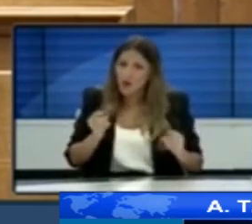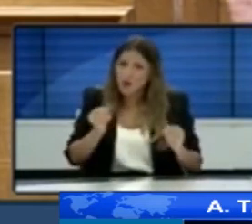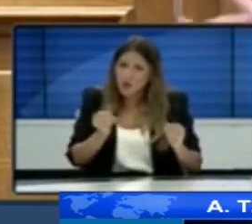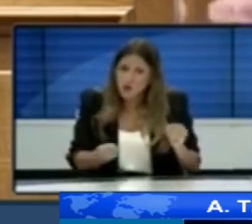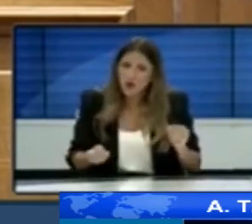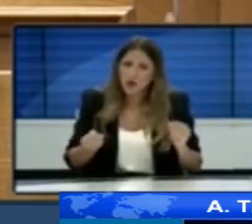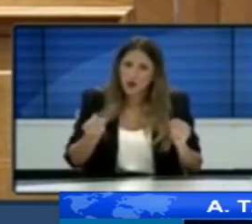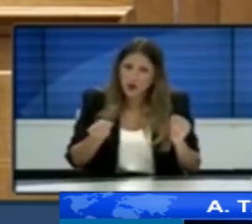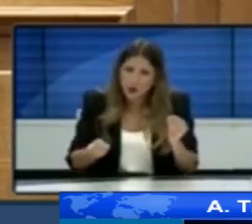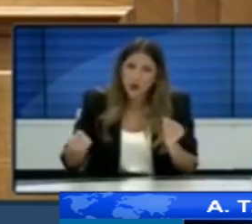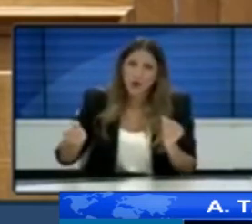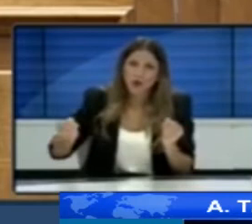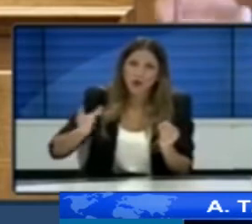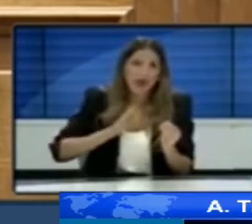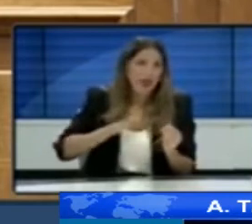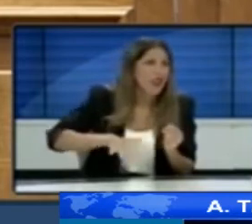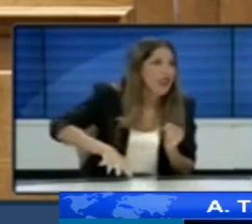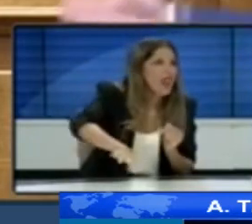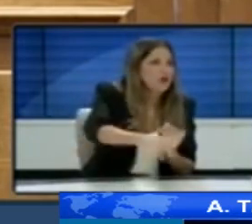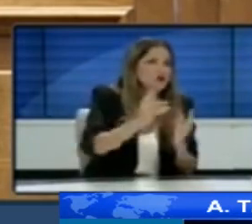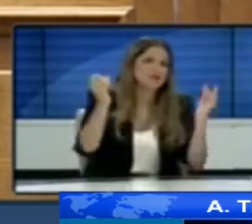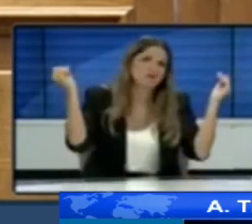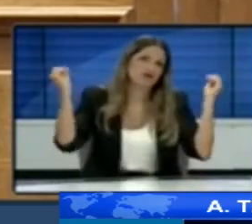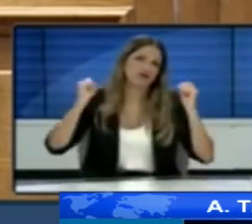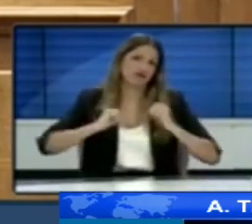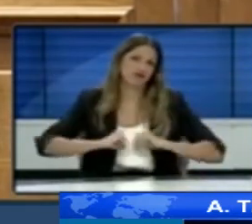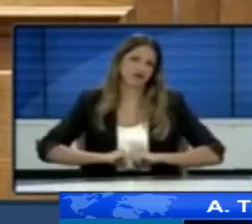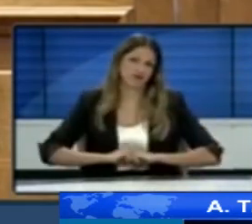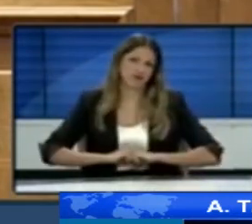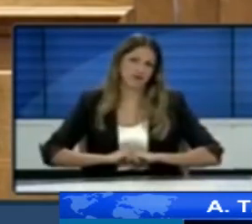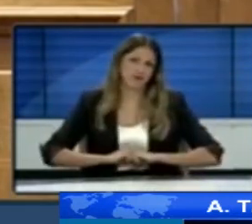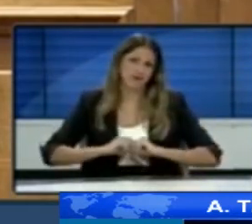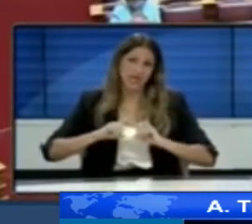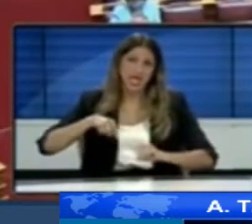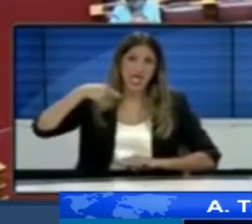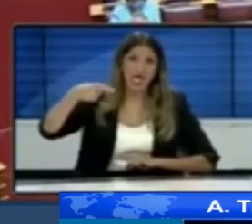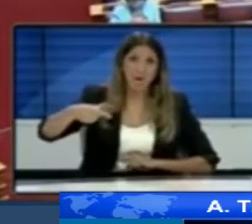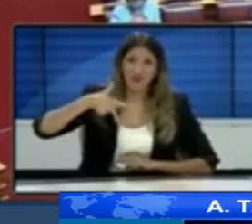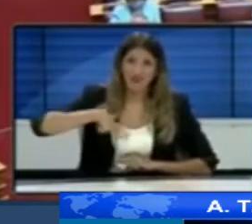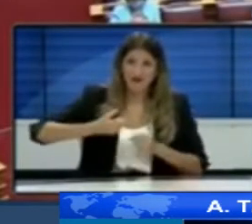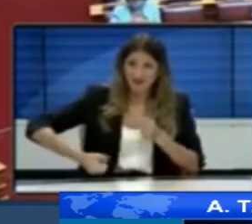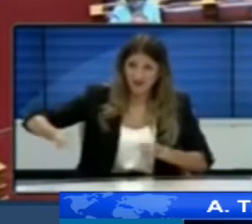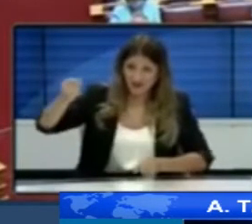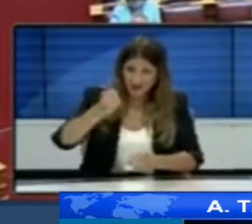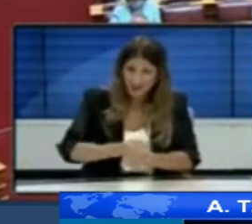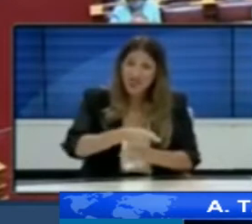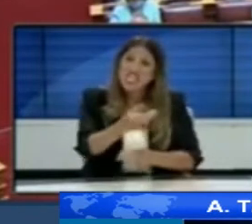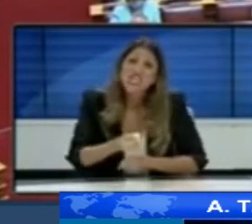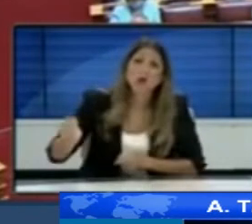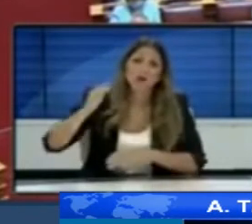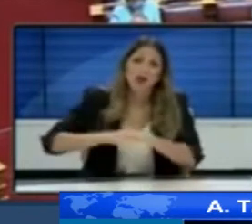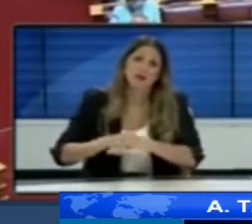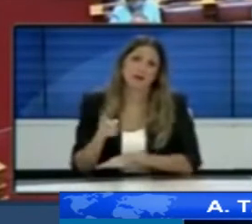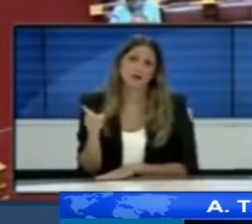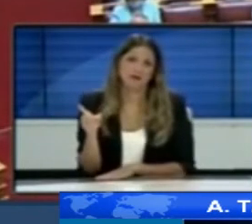φορτώνεται με ολοένα και περισσότερα βάρη και τη χώρα και την επόμενη κυβέρνηση. Σας ζητάω λοιπόν σήμερα να σταματήσετε να μαδάτε